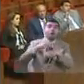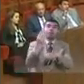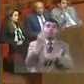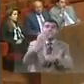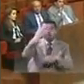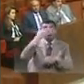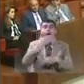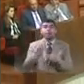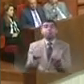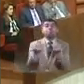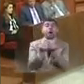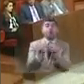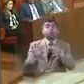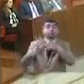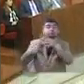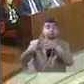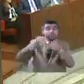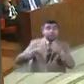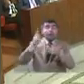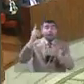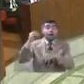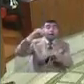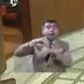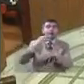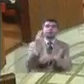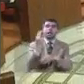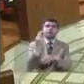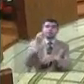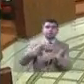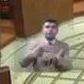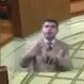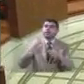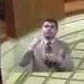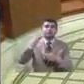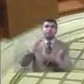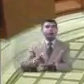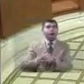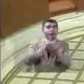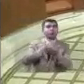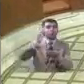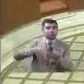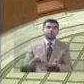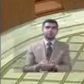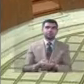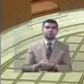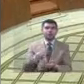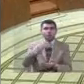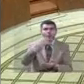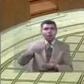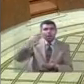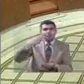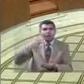متجانسين ويعملون بنية حسنة فإن الله سبحانه وتعالى يوفقهما. لماذا لا نقول هذه الأشياء؟ وكيف